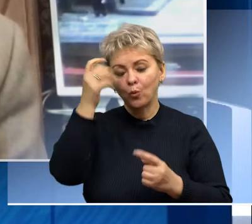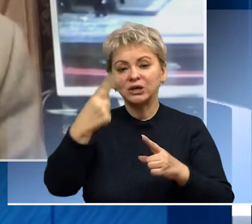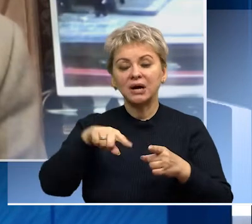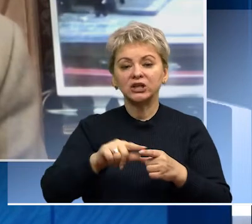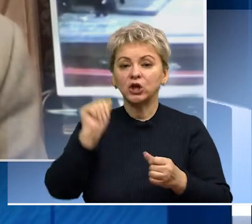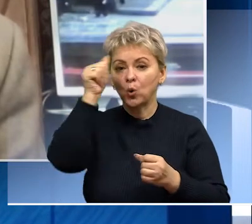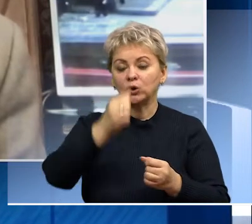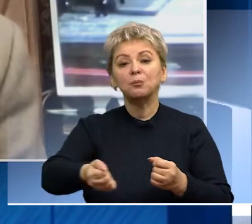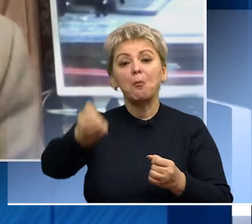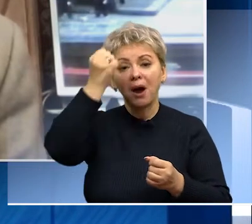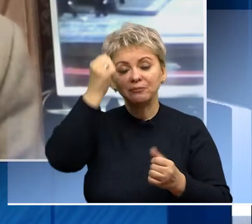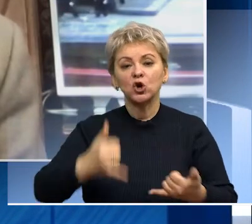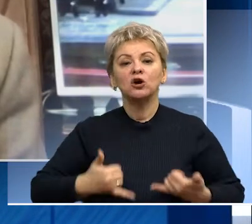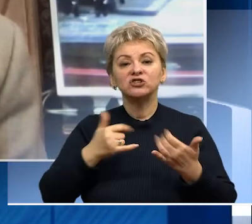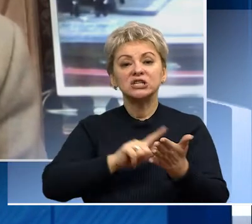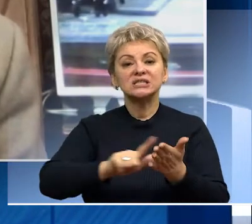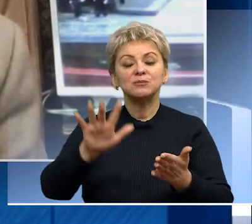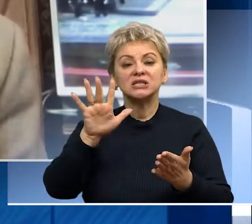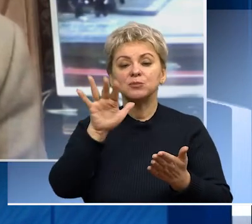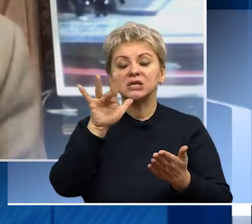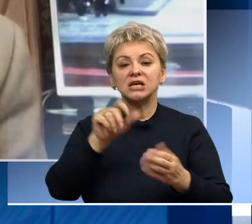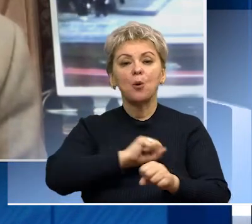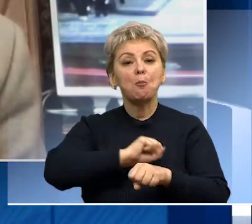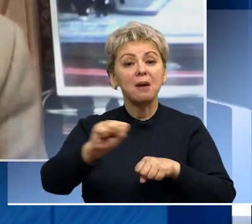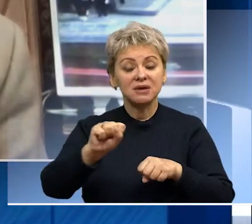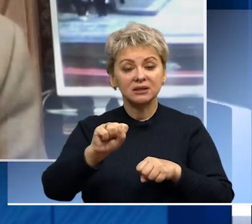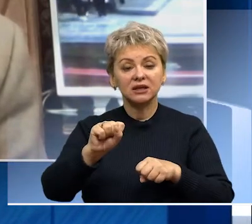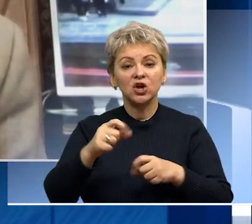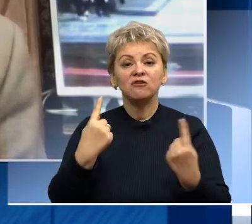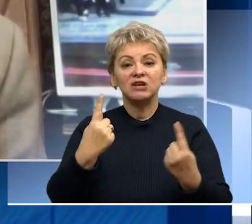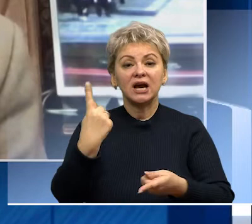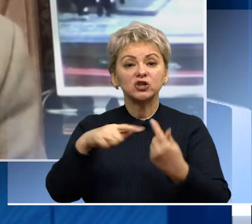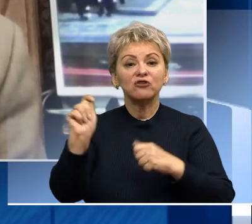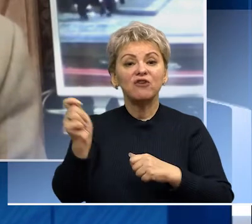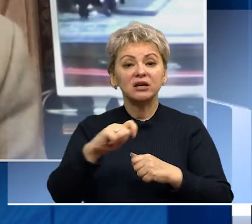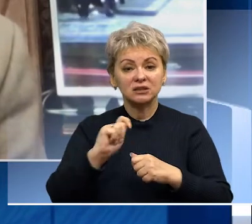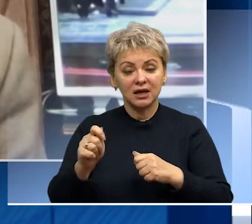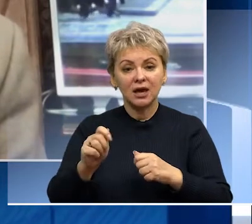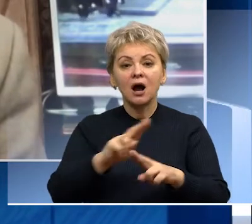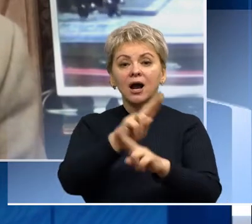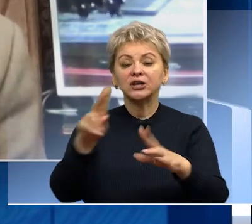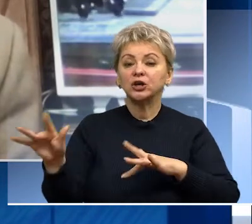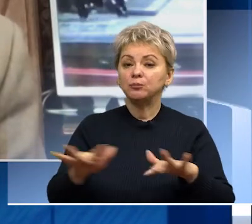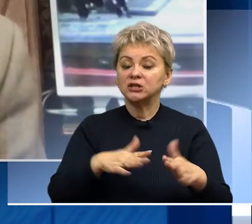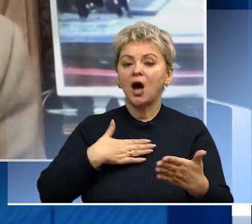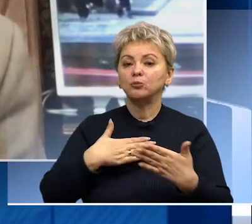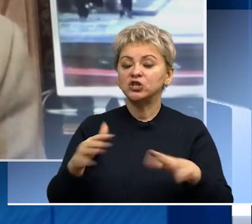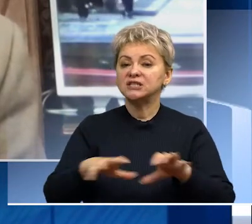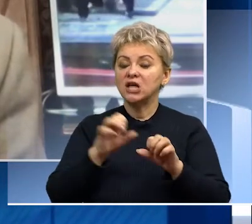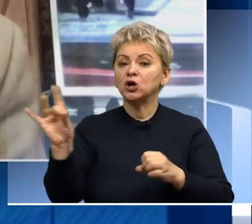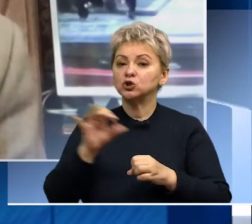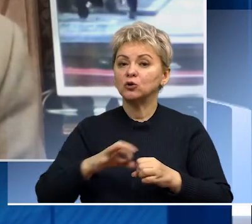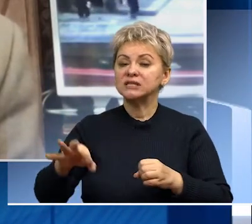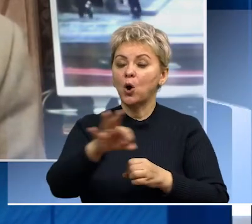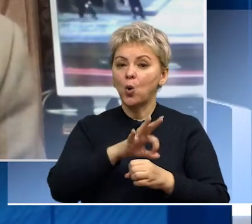что это год памяти в честь 75-летия Победы в Великой Отечественной войне. Какие мероприятия Общественная